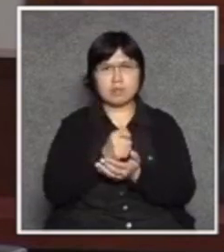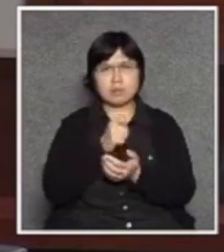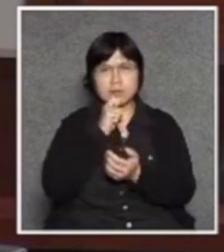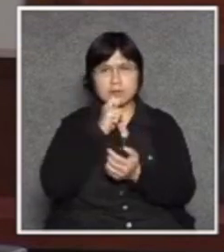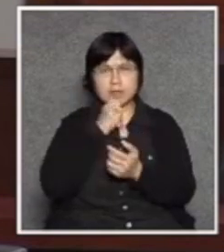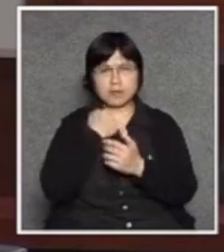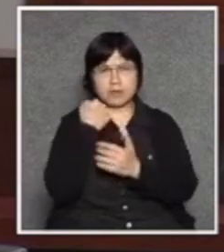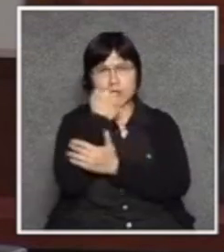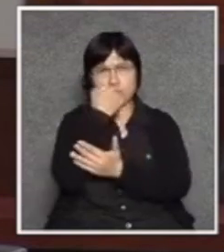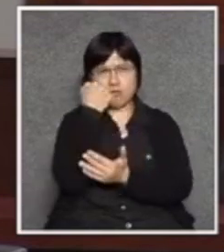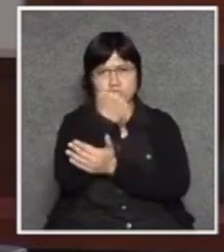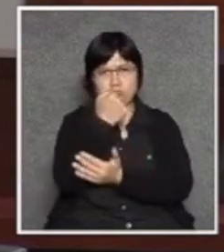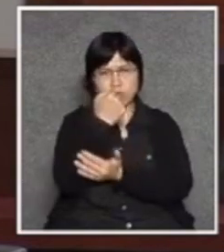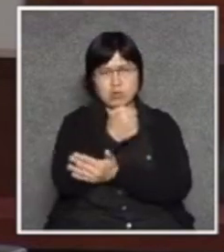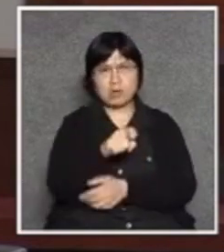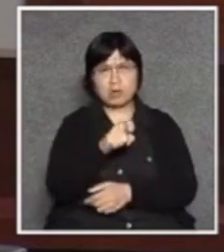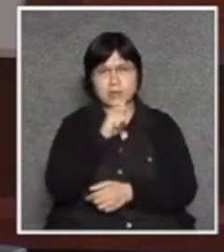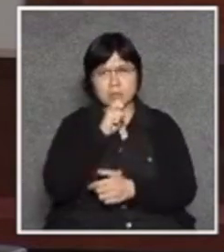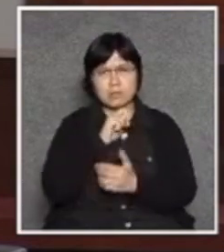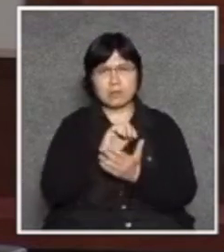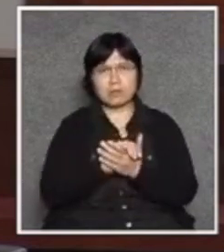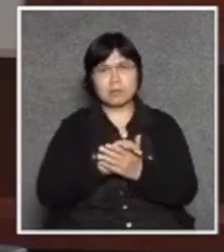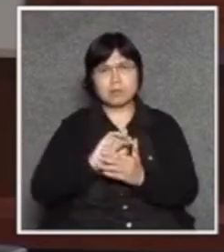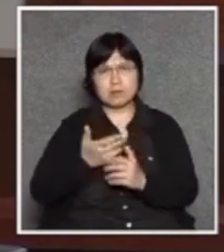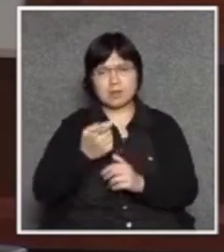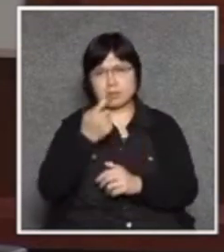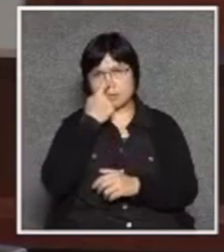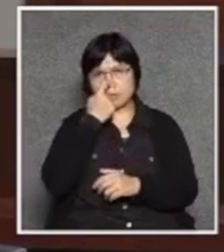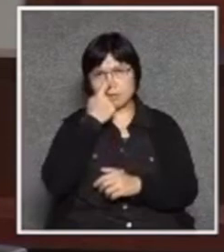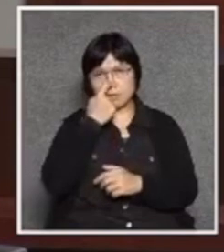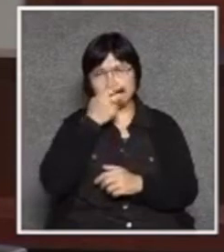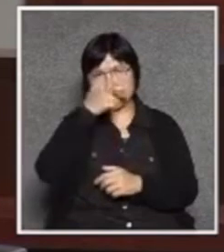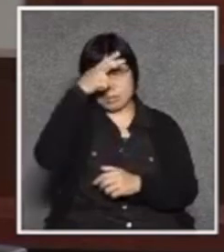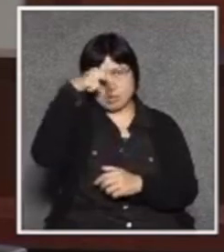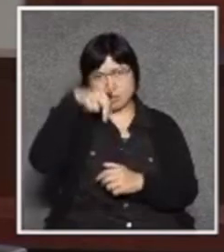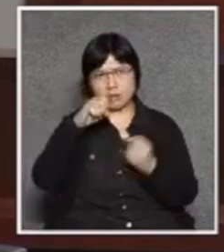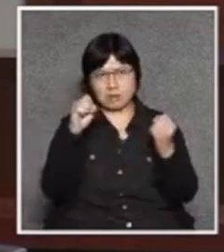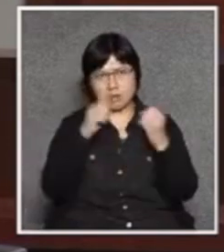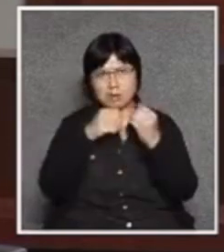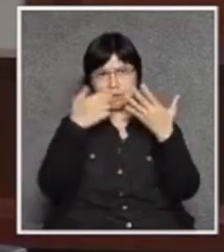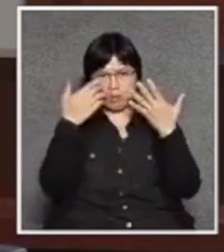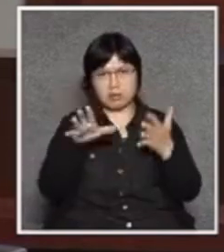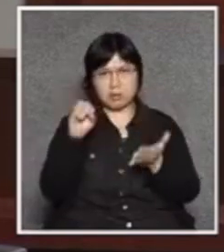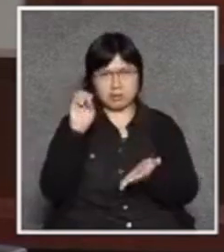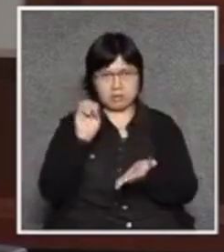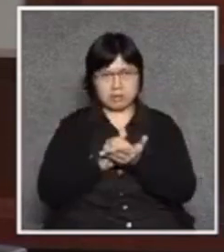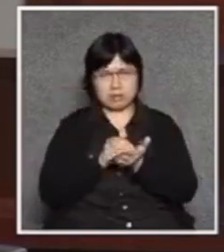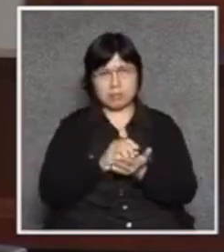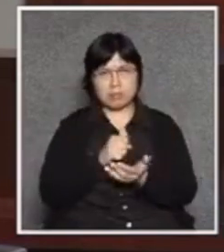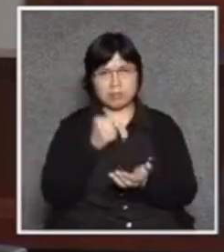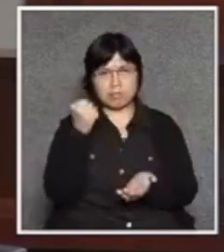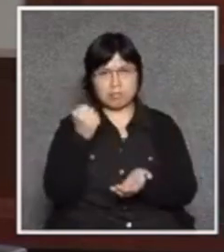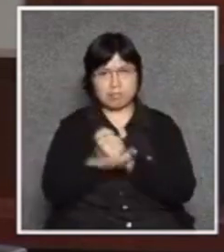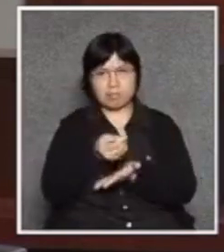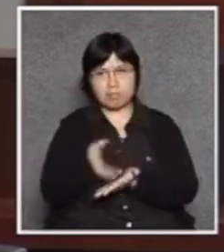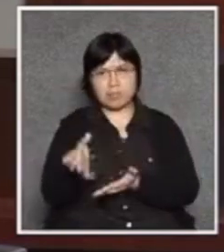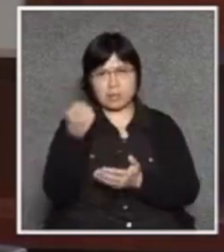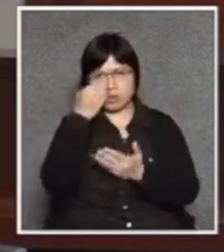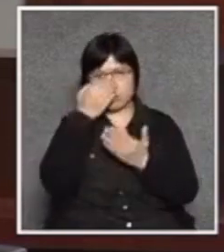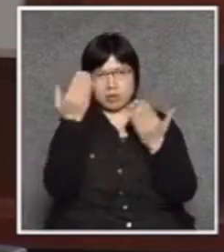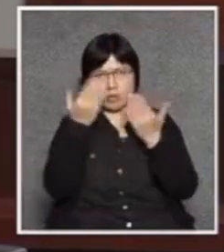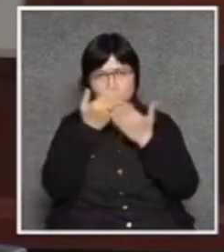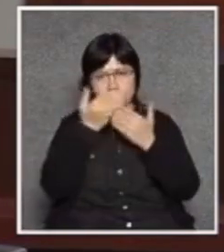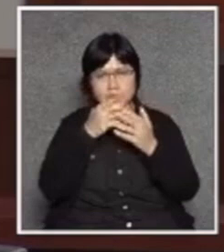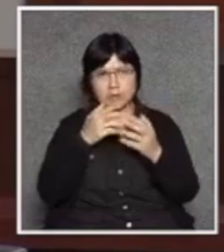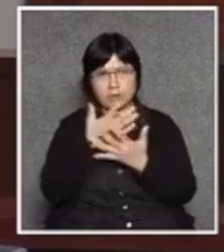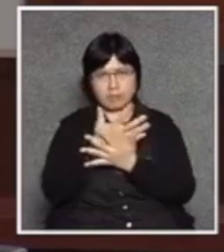議的 ，OK？ 但是梁振英在行政會議討論後決定不發牌給香港電視網絡，